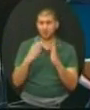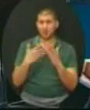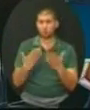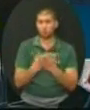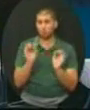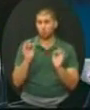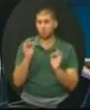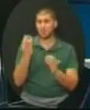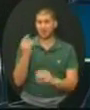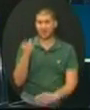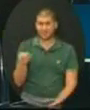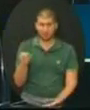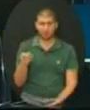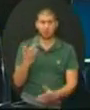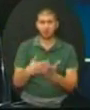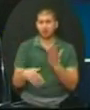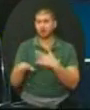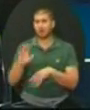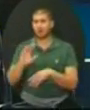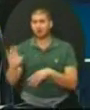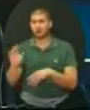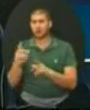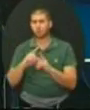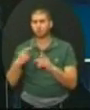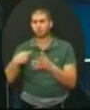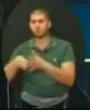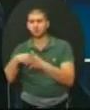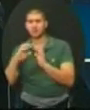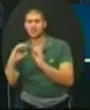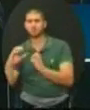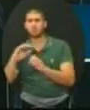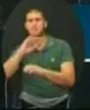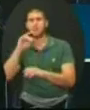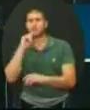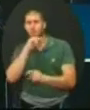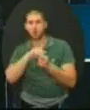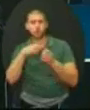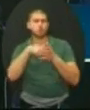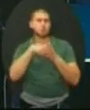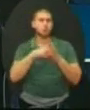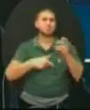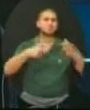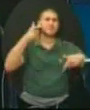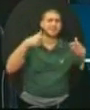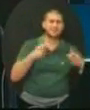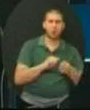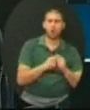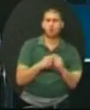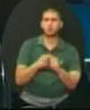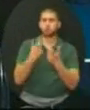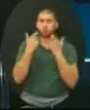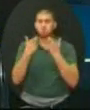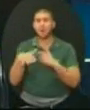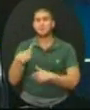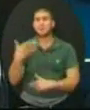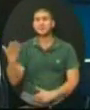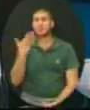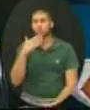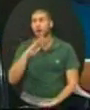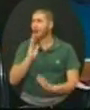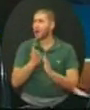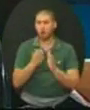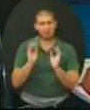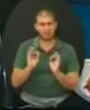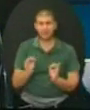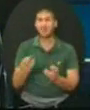חדשות בכסף הזה, והוא הלך לסלילת כביש למעלה אדומים, הוא הלך לשיפוץ מבני ציבור, הוא הלך לשמירה במזרח ירושלים, הכל טוב